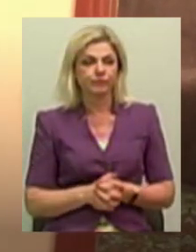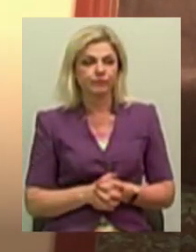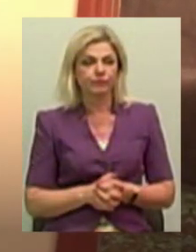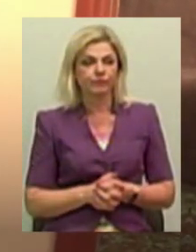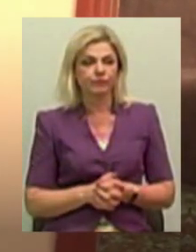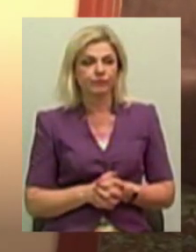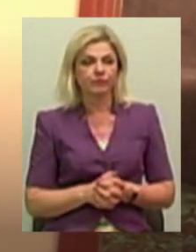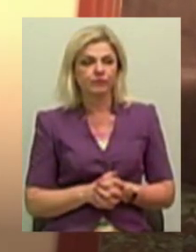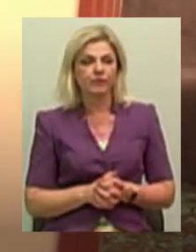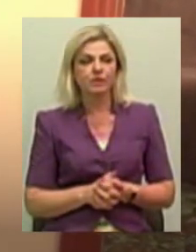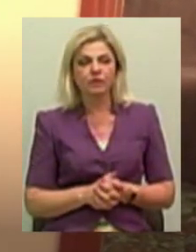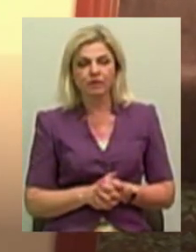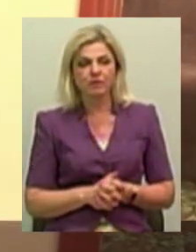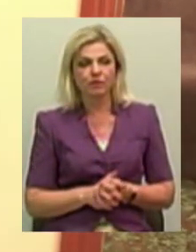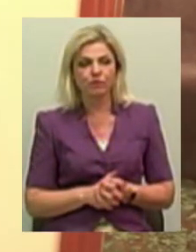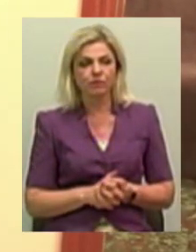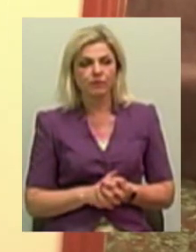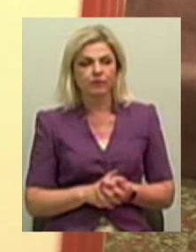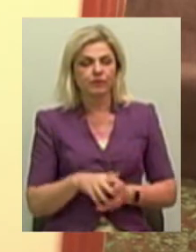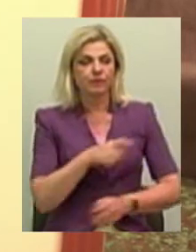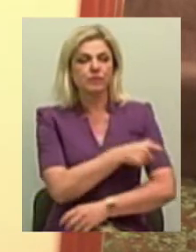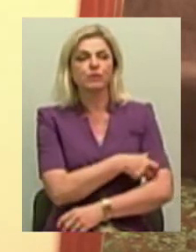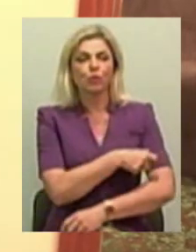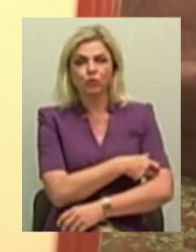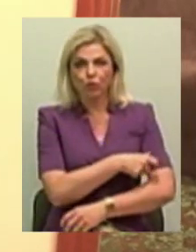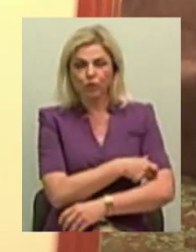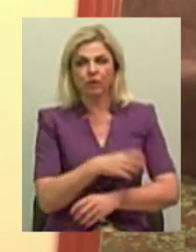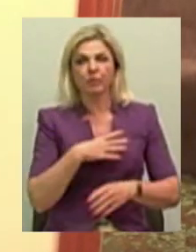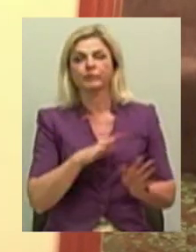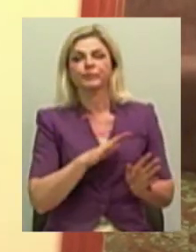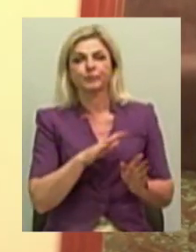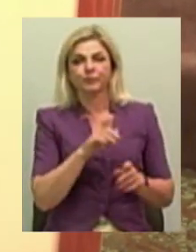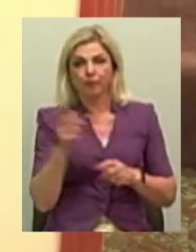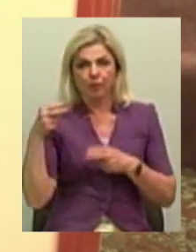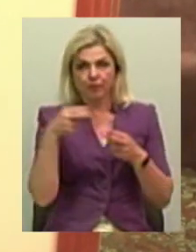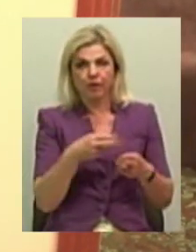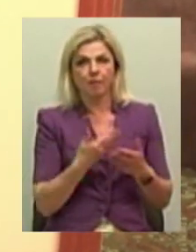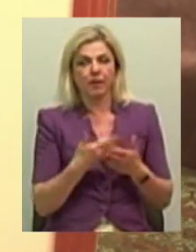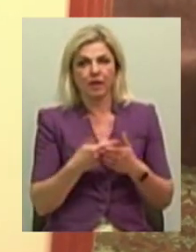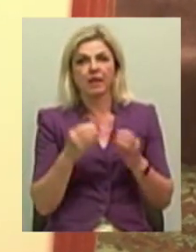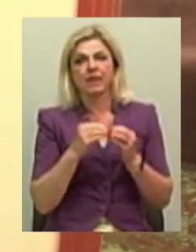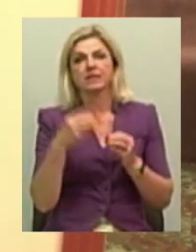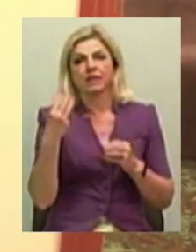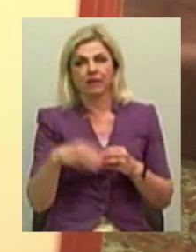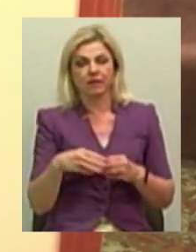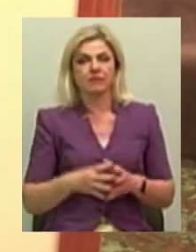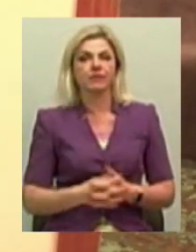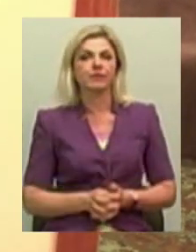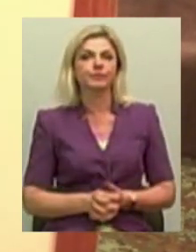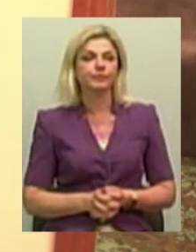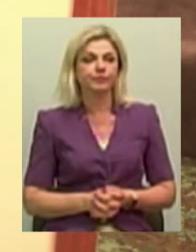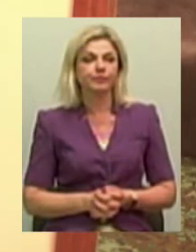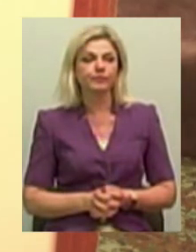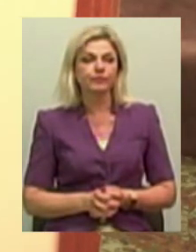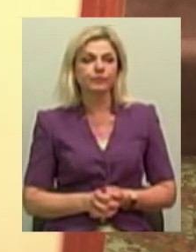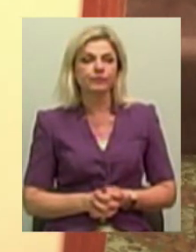Приблизно чергова зміна разом зі всім персоналом – це близько 120 людей. Близько 250 людей буде пацієнтів, що